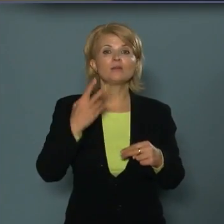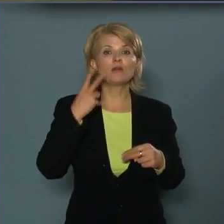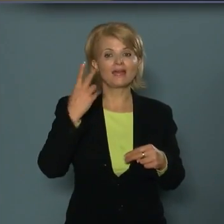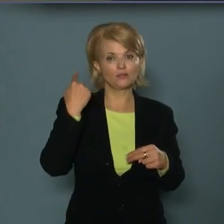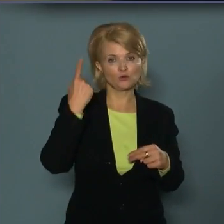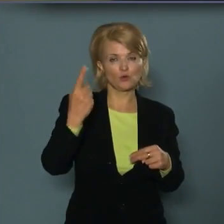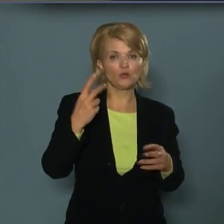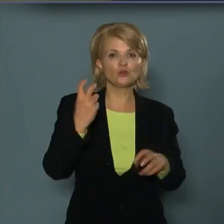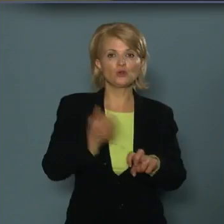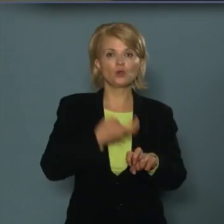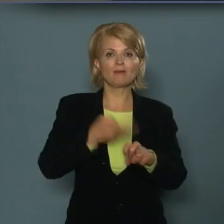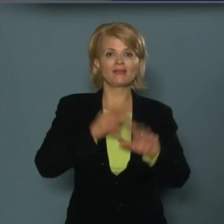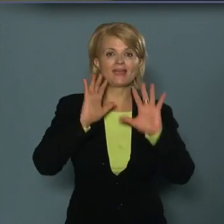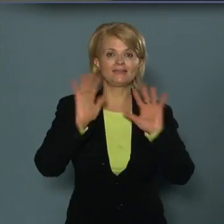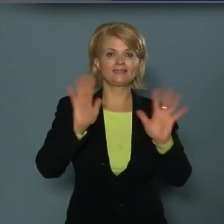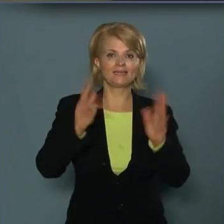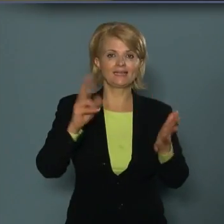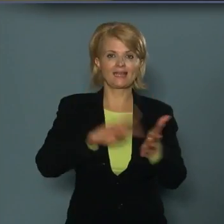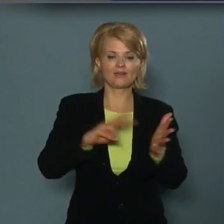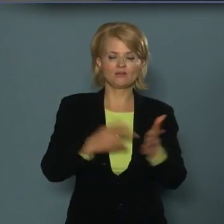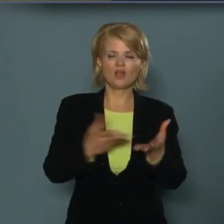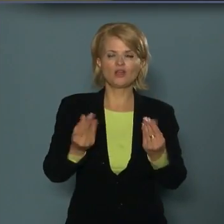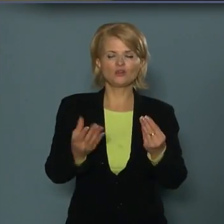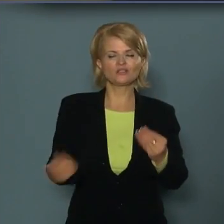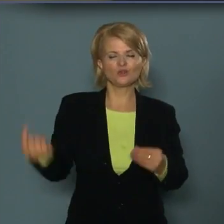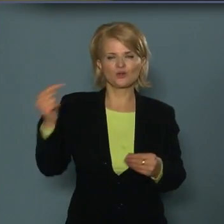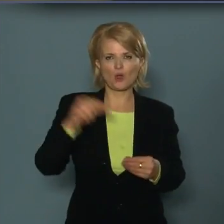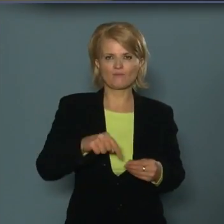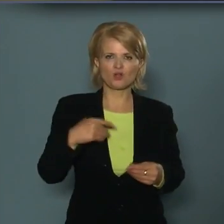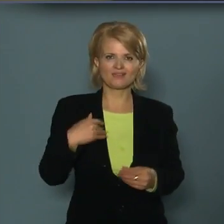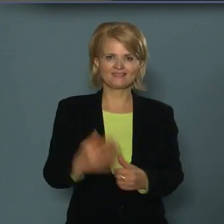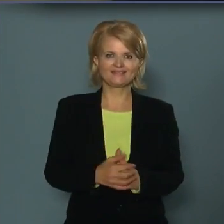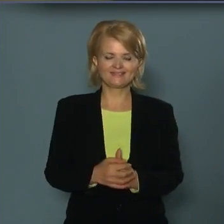itt Kőbányán a 10. kerületben? Sokszor járok erre,